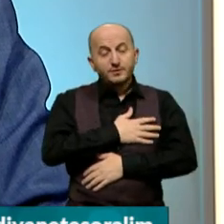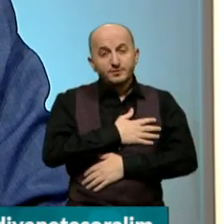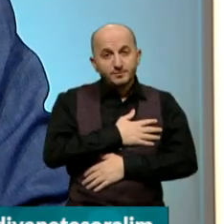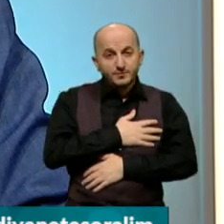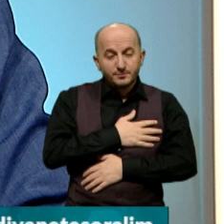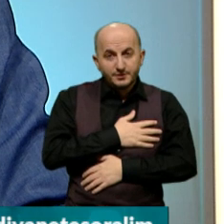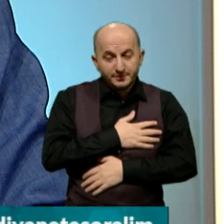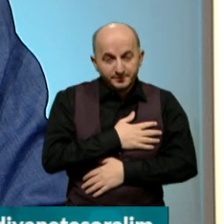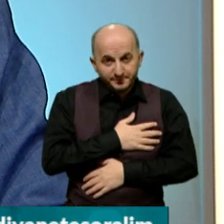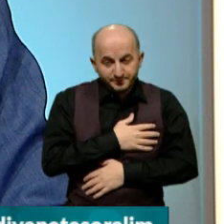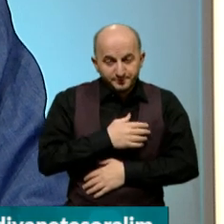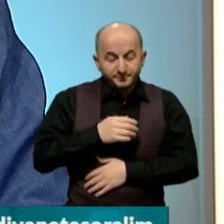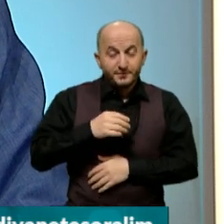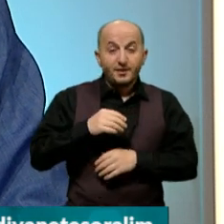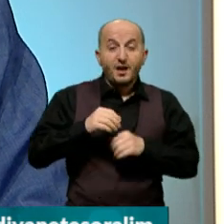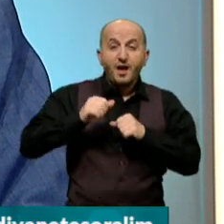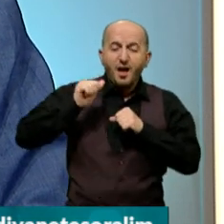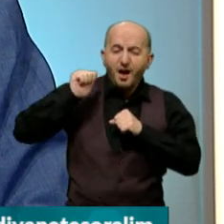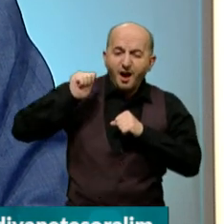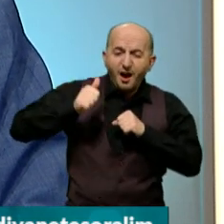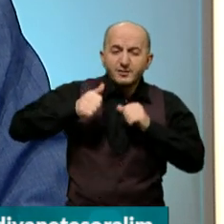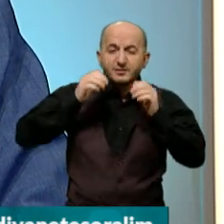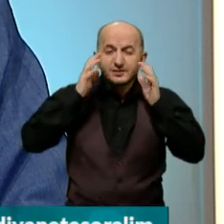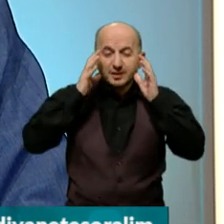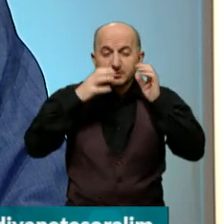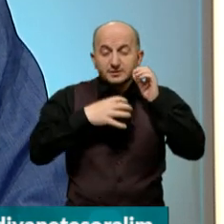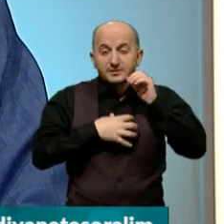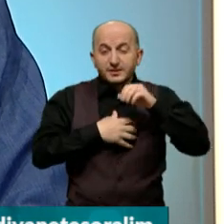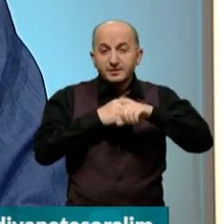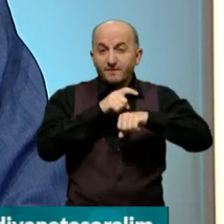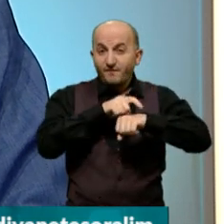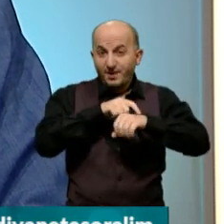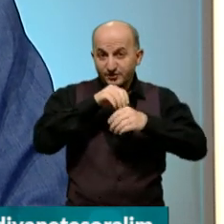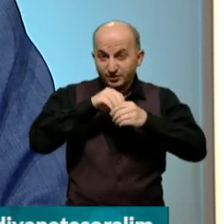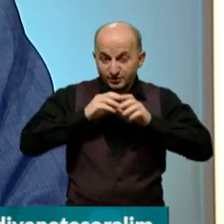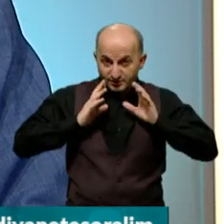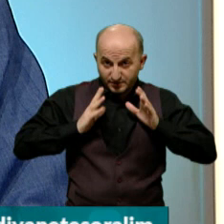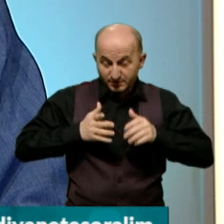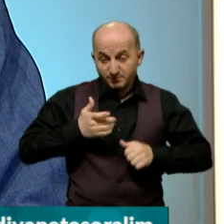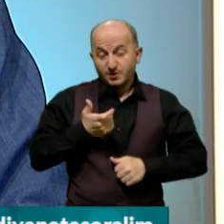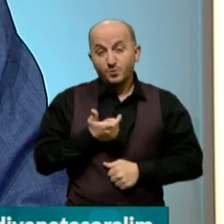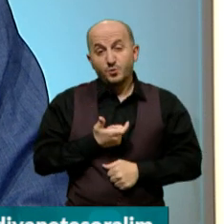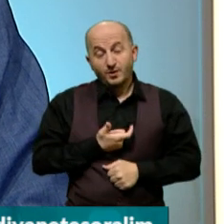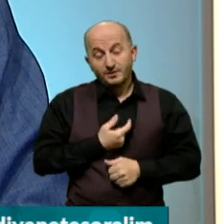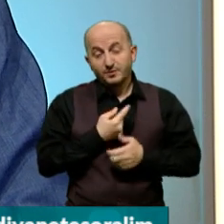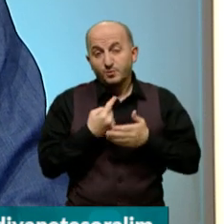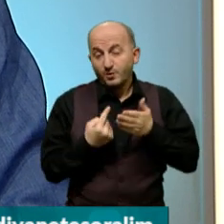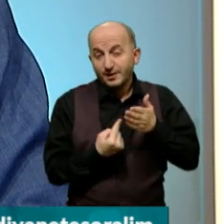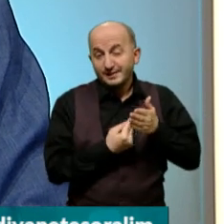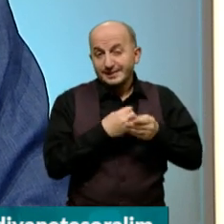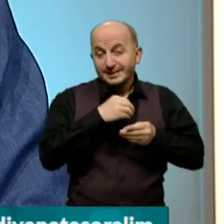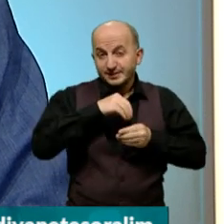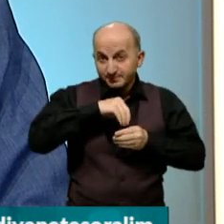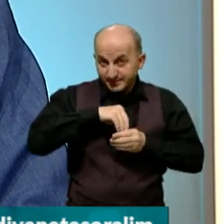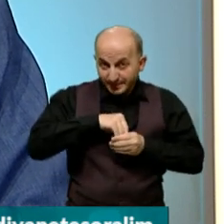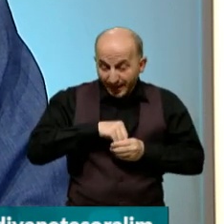Tabii her namazı kendi vaktinde kılmak esastır. Yani Kur'an-ı Kerim'de اِنَّ